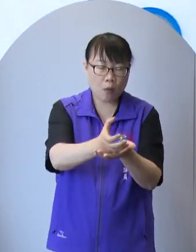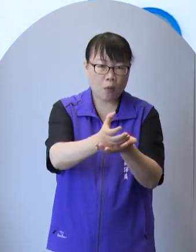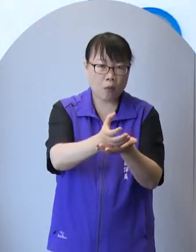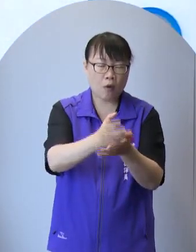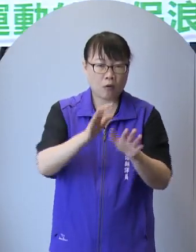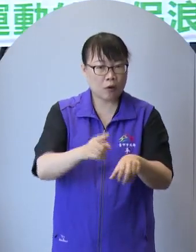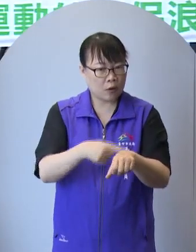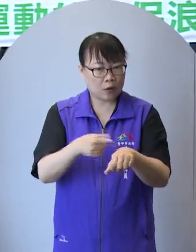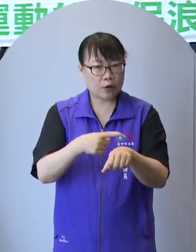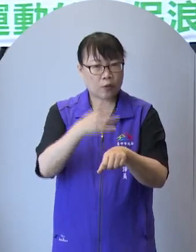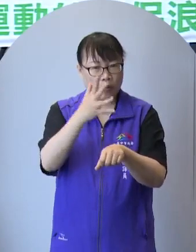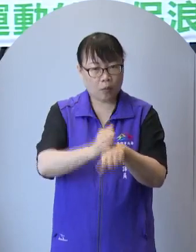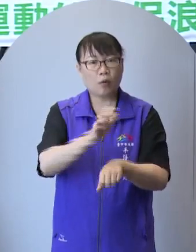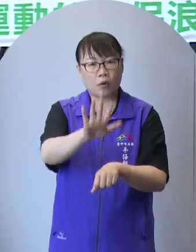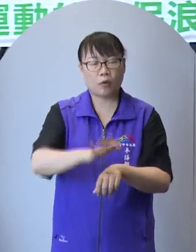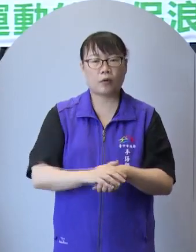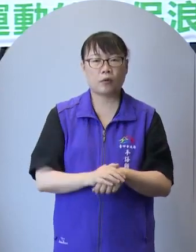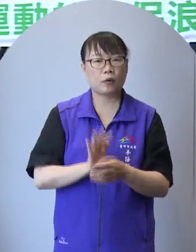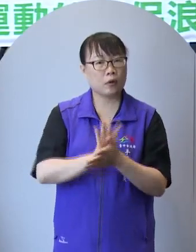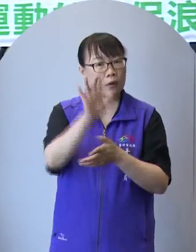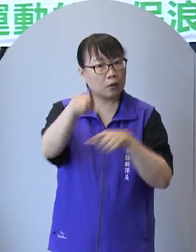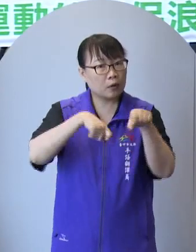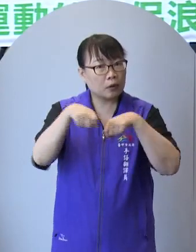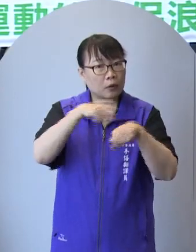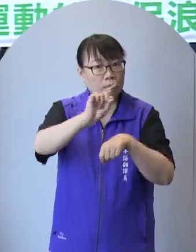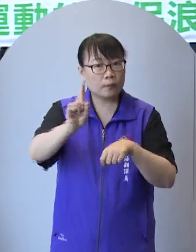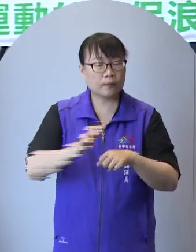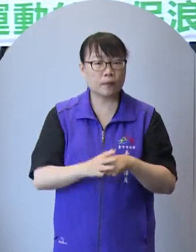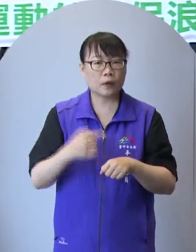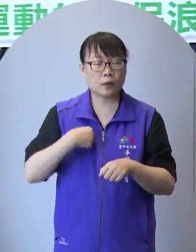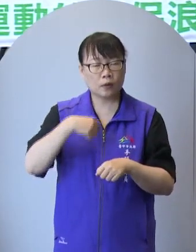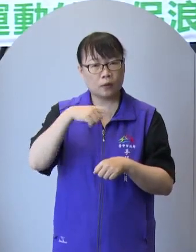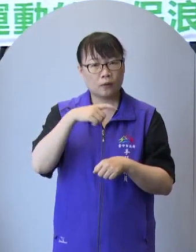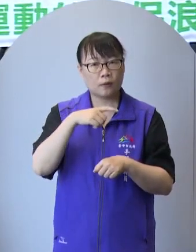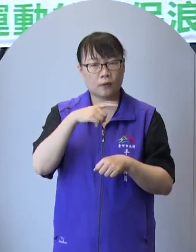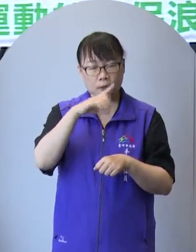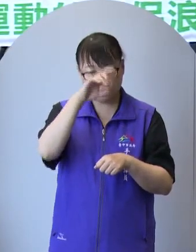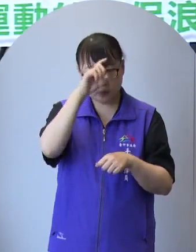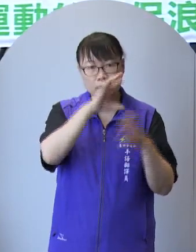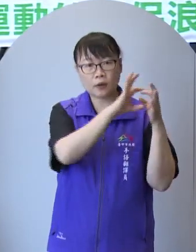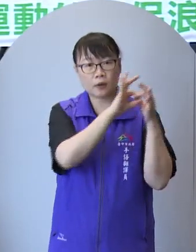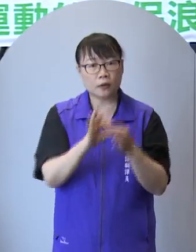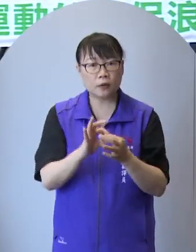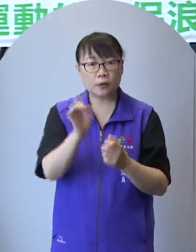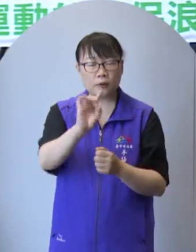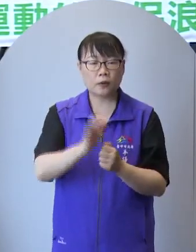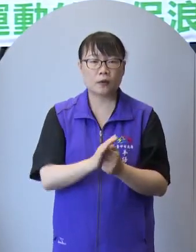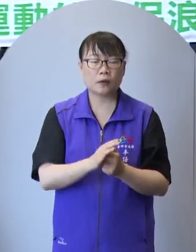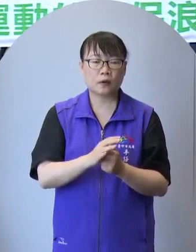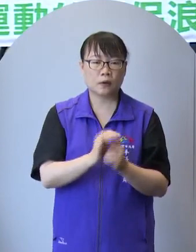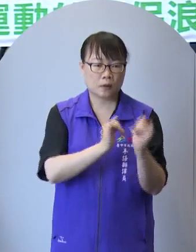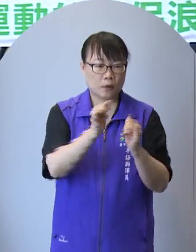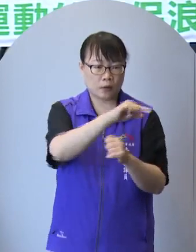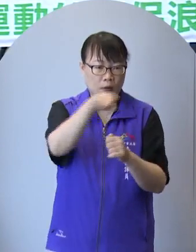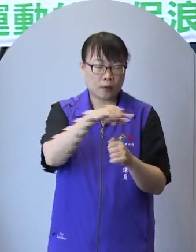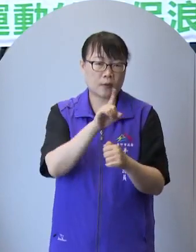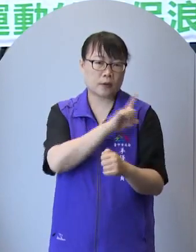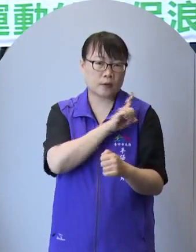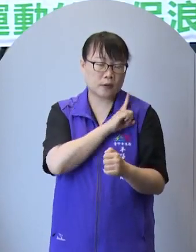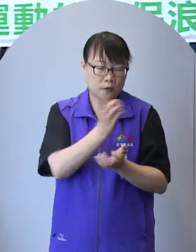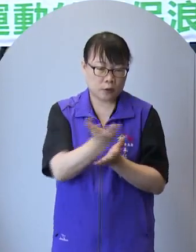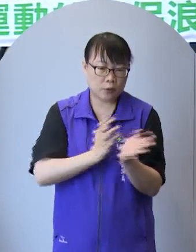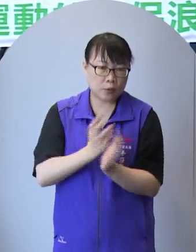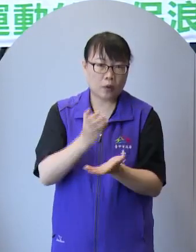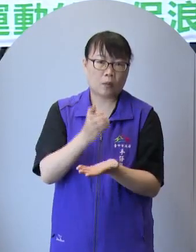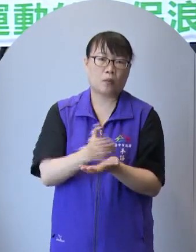来的规划，好，未来的规划。那当然我们继续啊，希望说这个能够大家继续自己来携带，好，自己